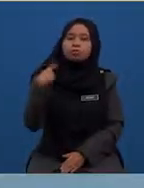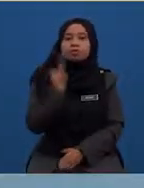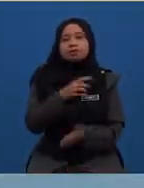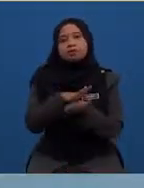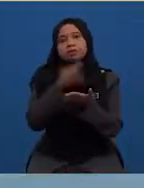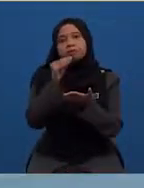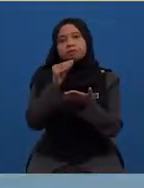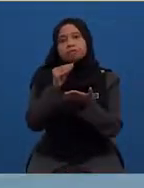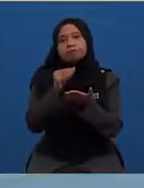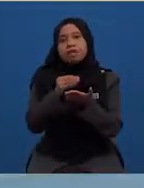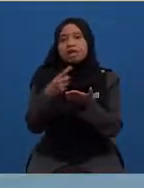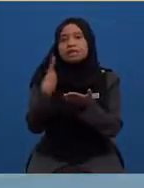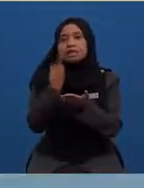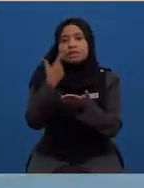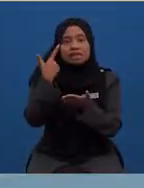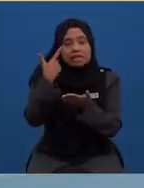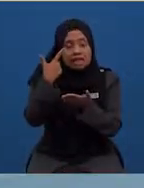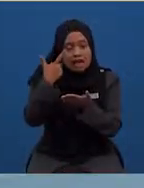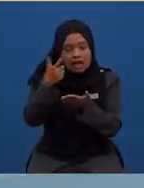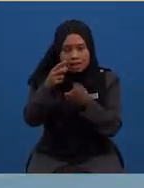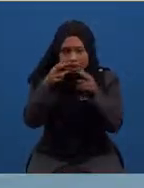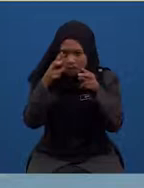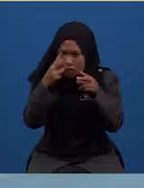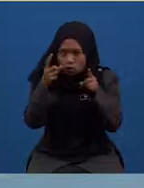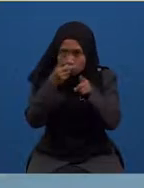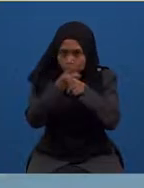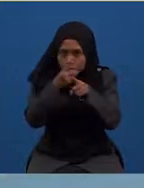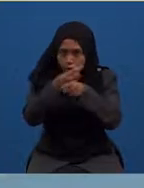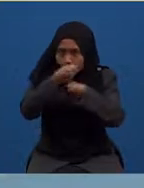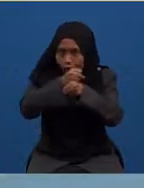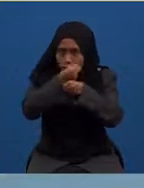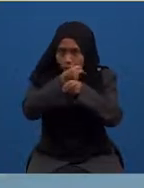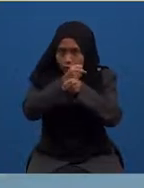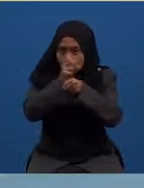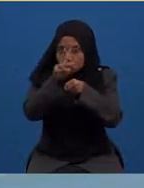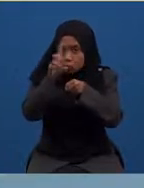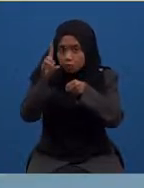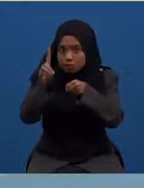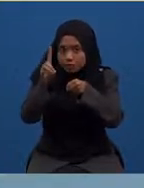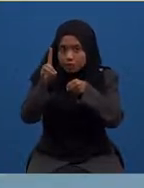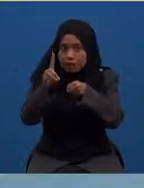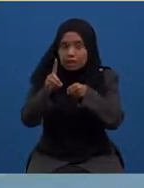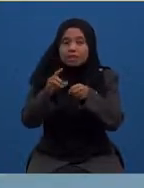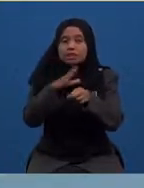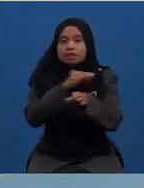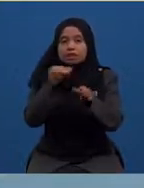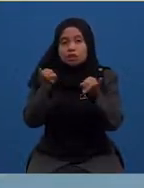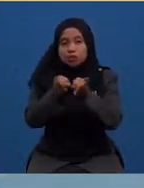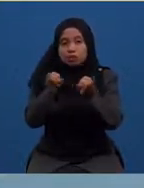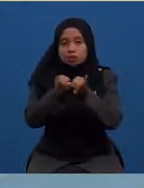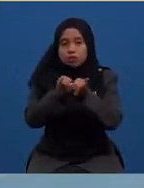murid-murid, mari kita lihat lebih terperinci bentuk-bentuk dua dimensi dan juga